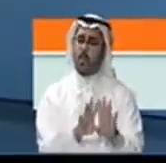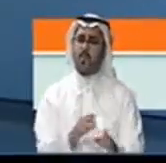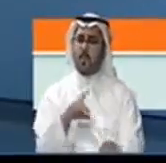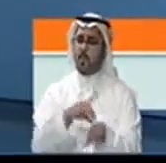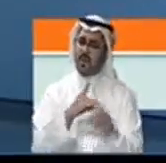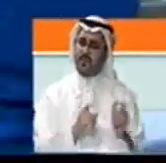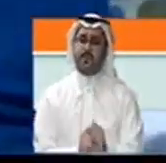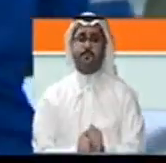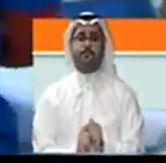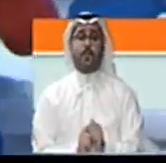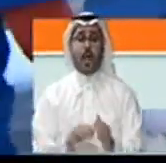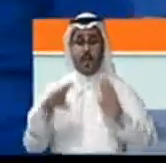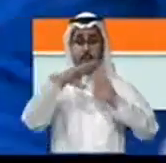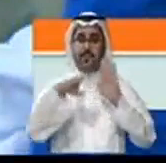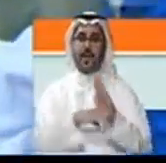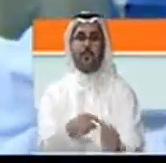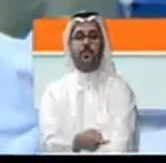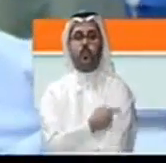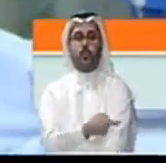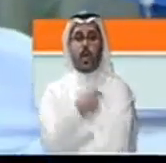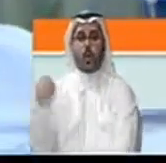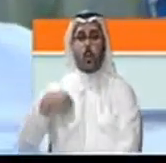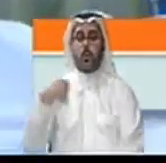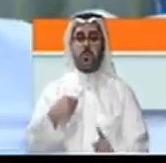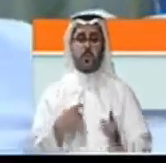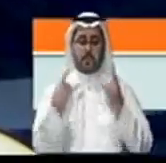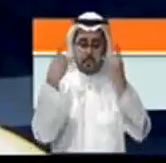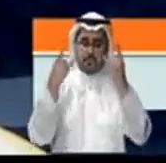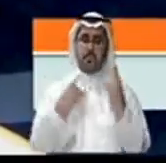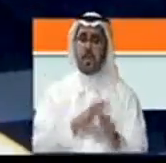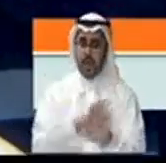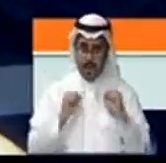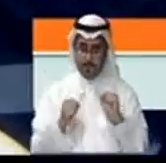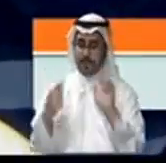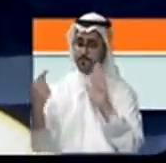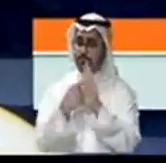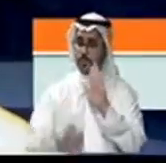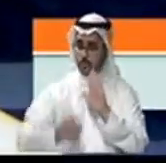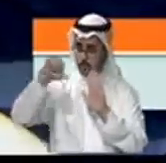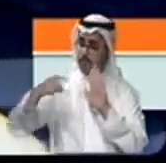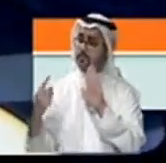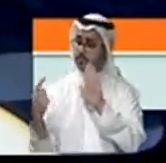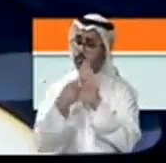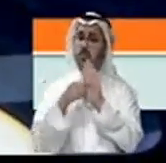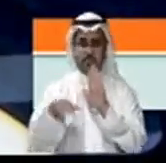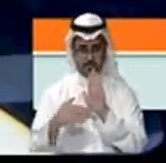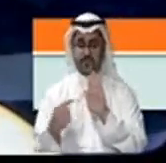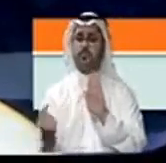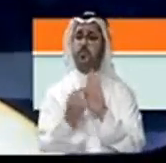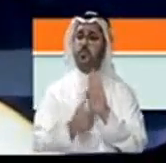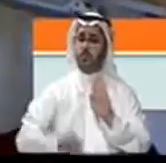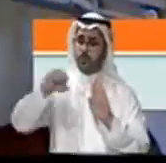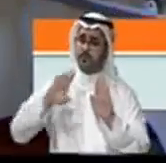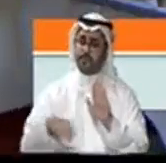كما يقيس البرنامج بالتنسيق مع برنامج أداء مدى رضا المستفيدين عن الخدمات الصحية خلال موسم